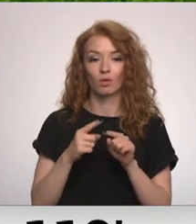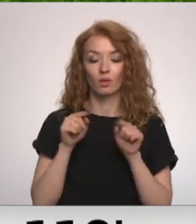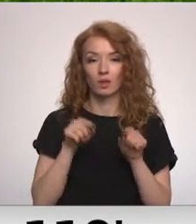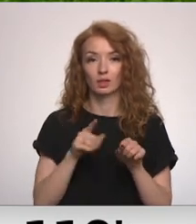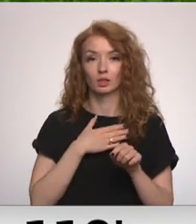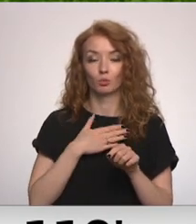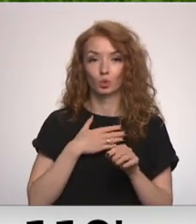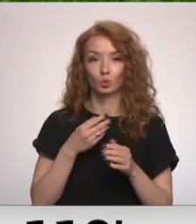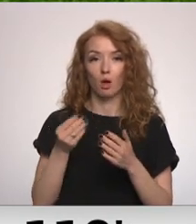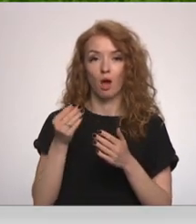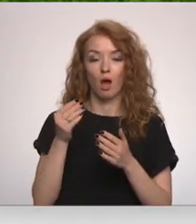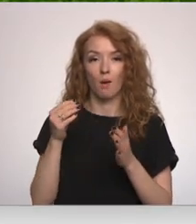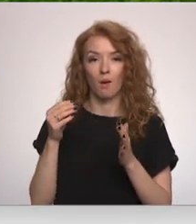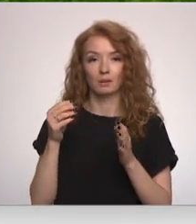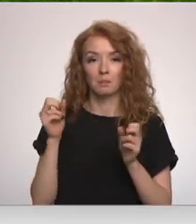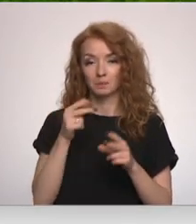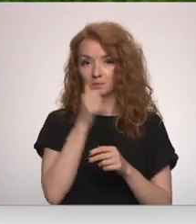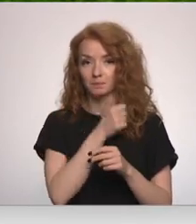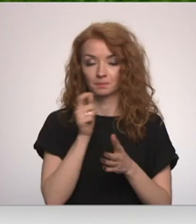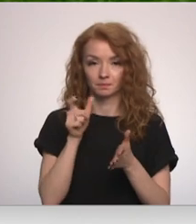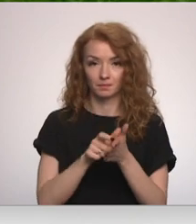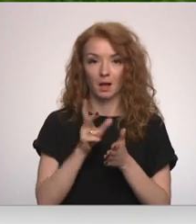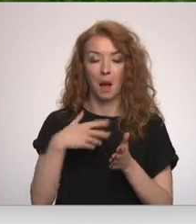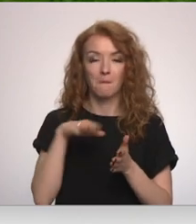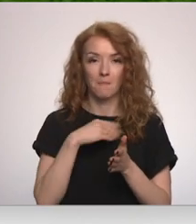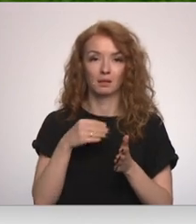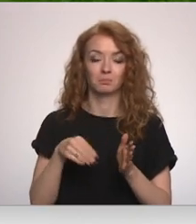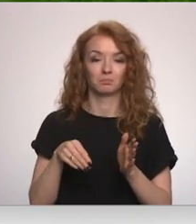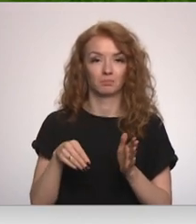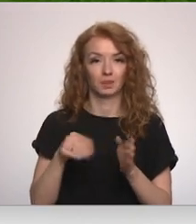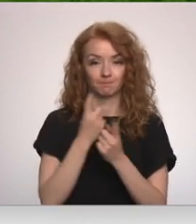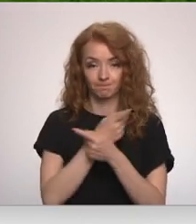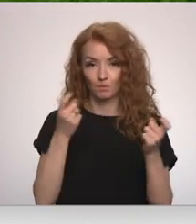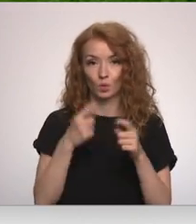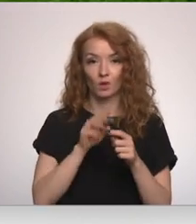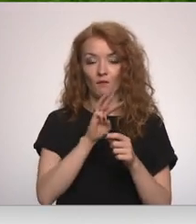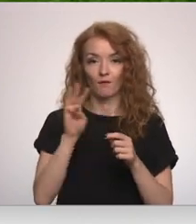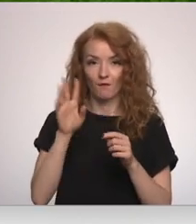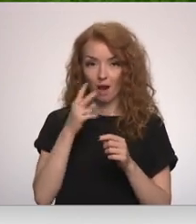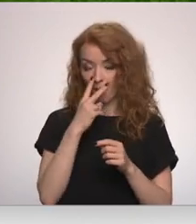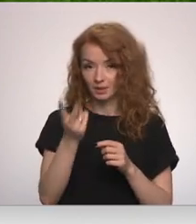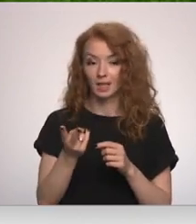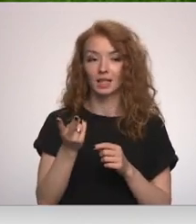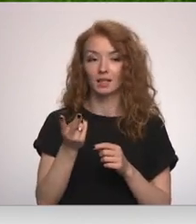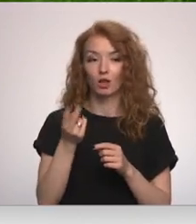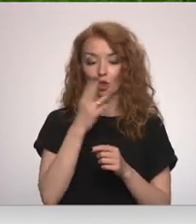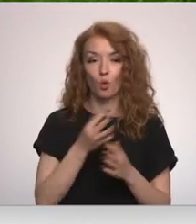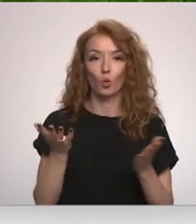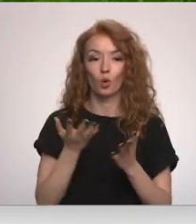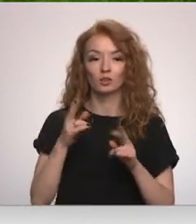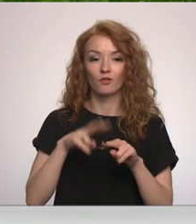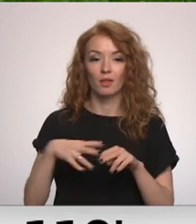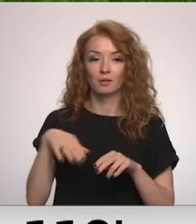mūsu apzīmojums, pazīšanās signāls, ar ko mēs startējām. Un mājas lapā var redzēt, apskatīties, no kuras vietas